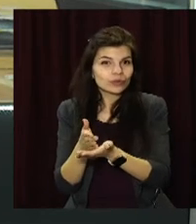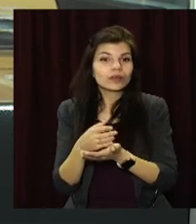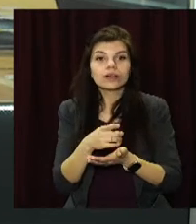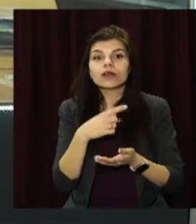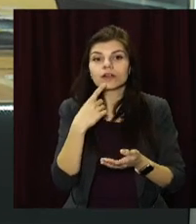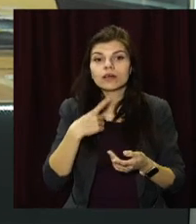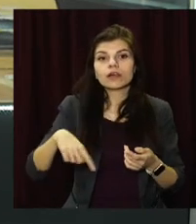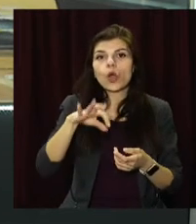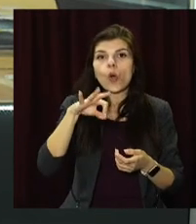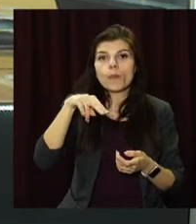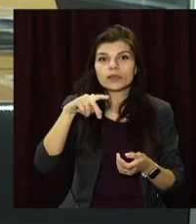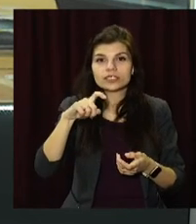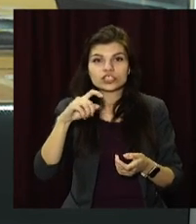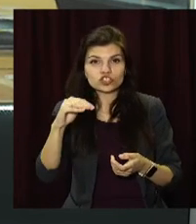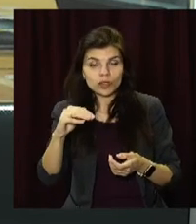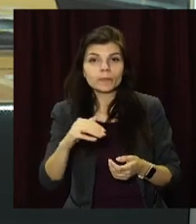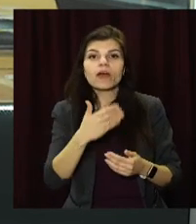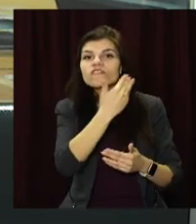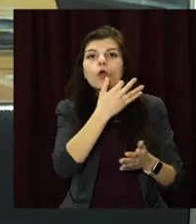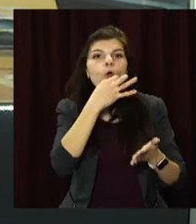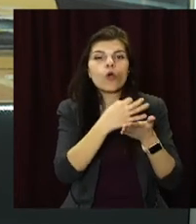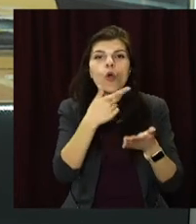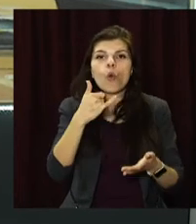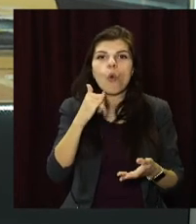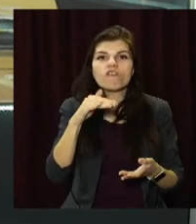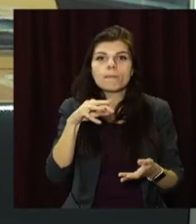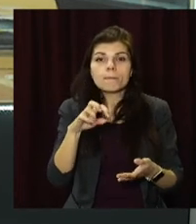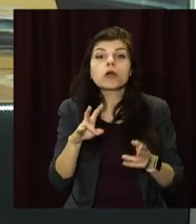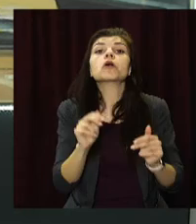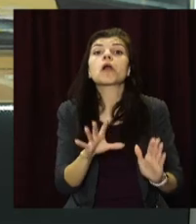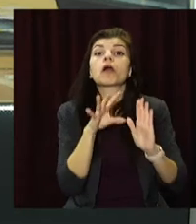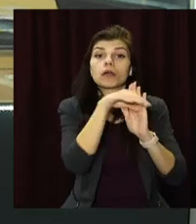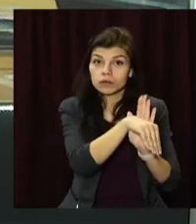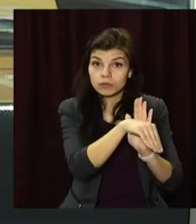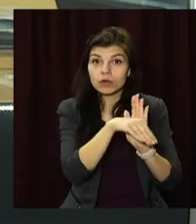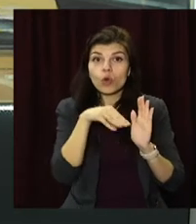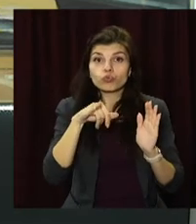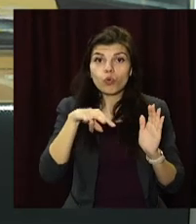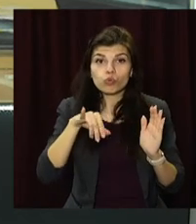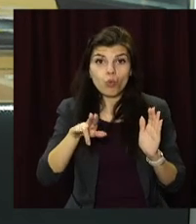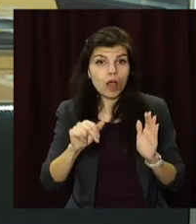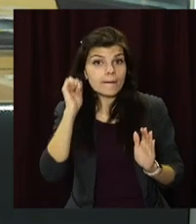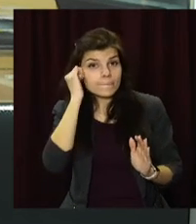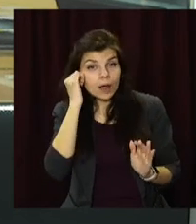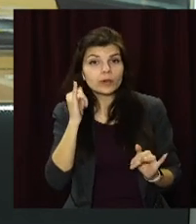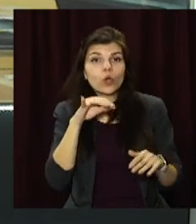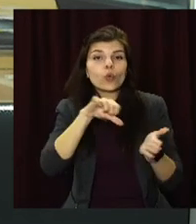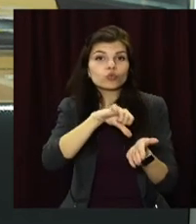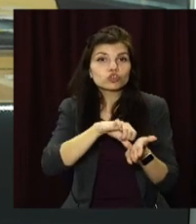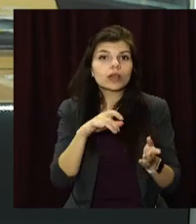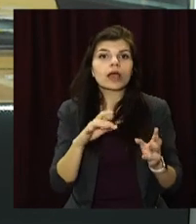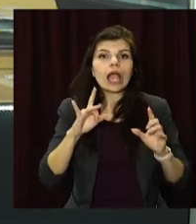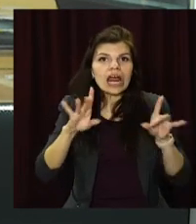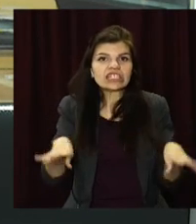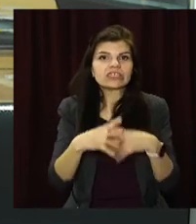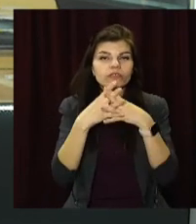партійного осередку ОПЗЖ Геннадія Гуфмана. Як долучитися до марафону «Толока пам'яті» та взяти участь у реставрації